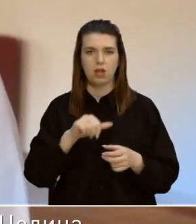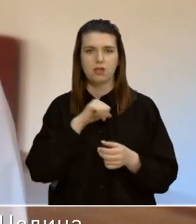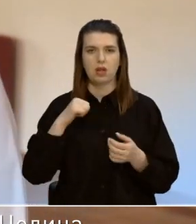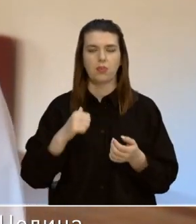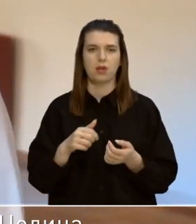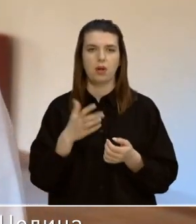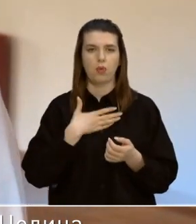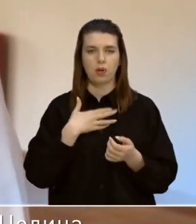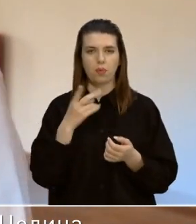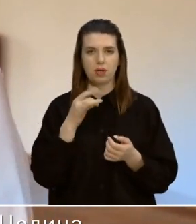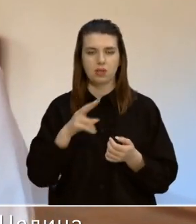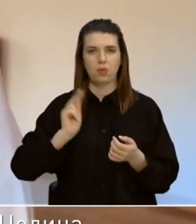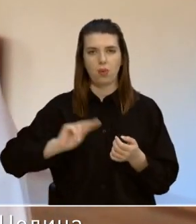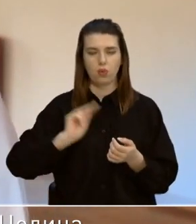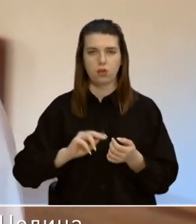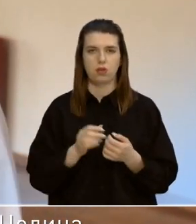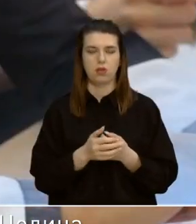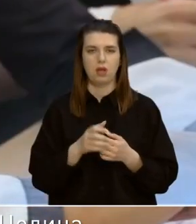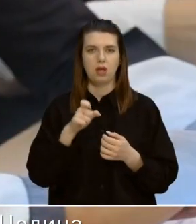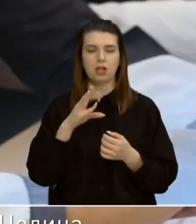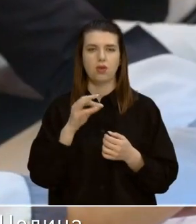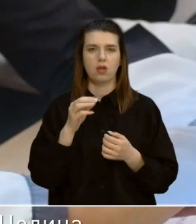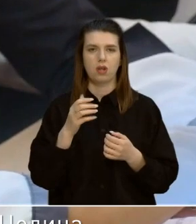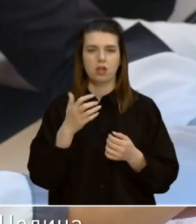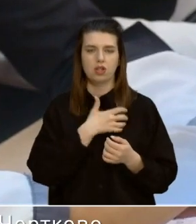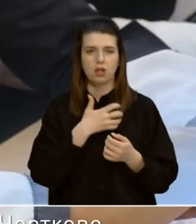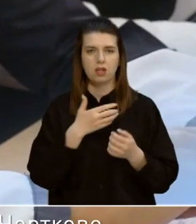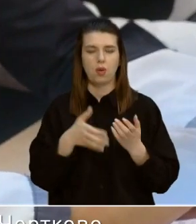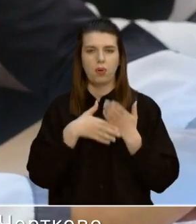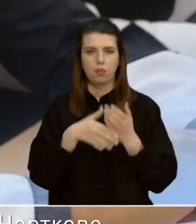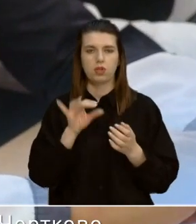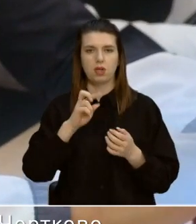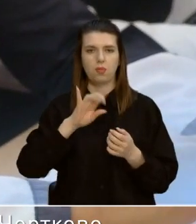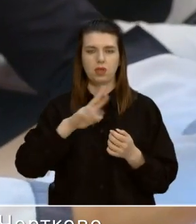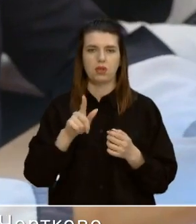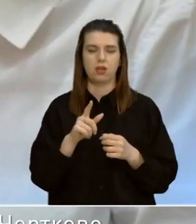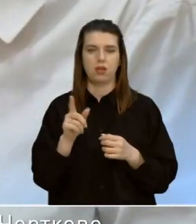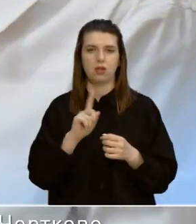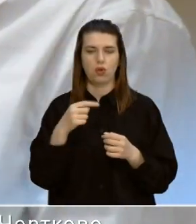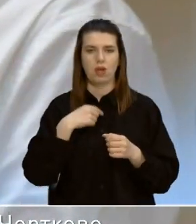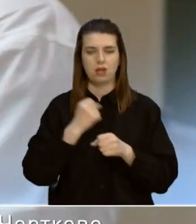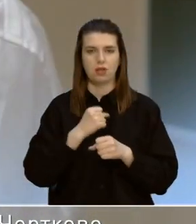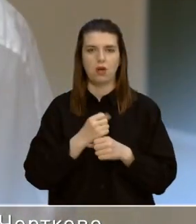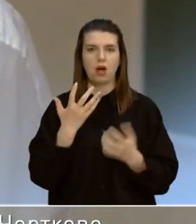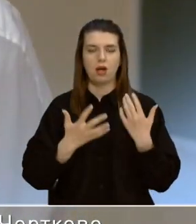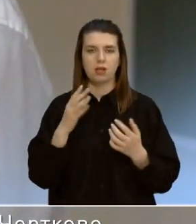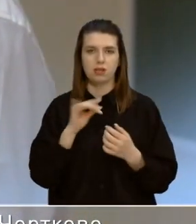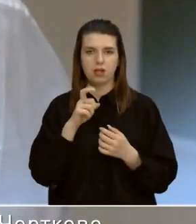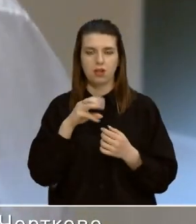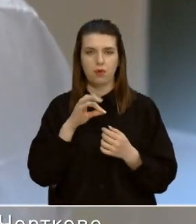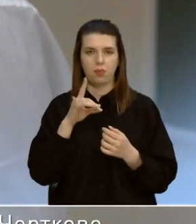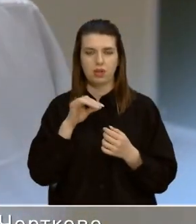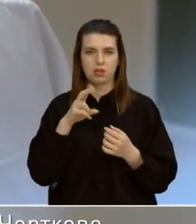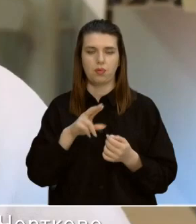самый главный мой принцип работы – это искреннее желание здесь быть и делать то, что я делаю. А уже из этого